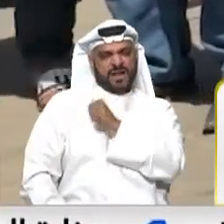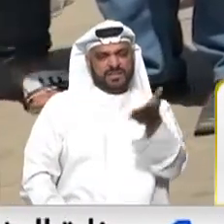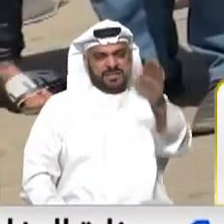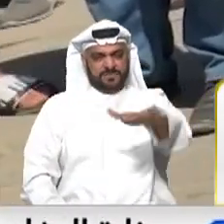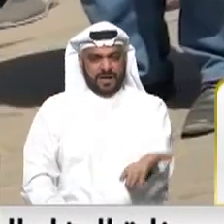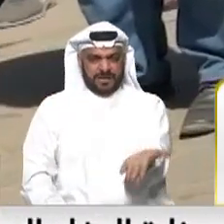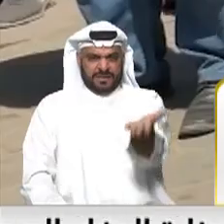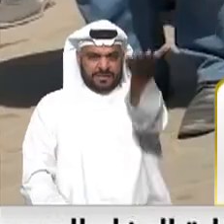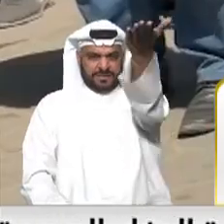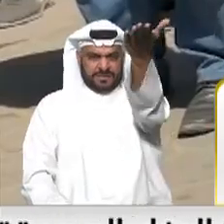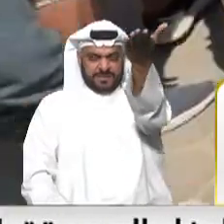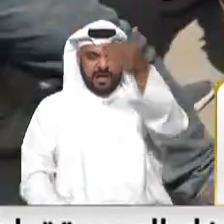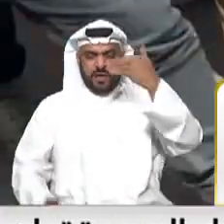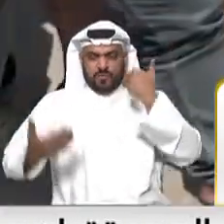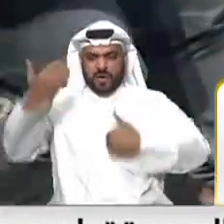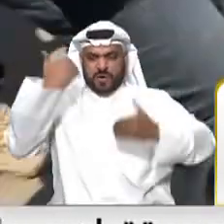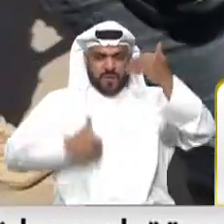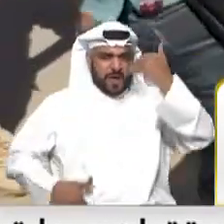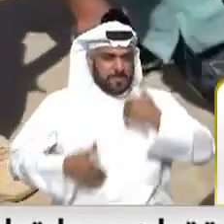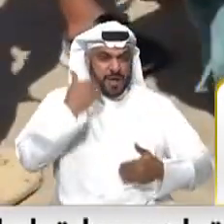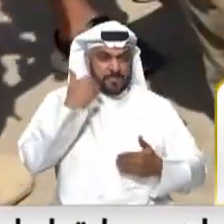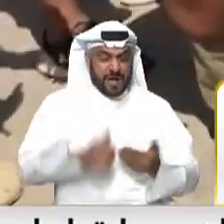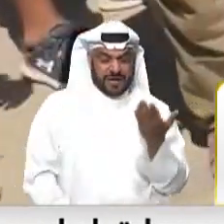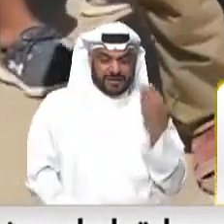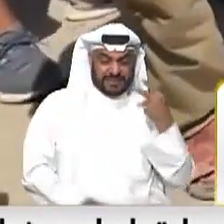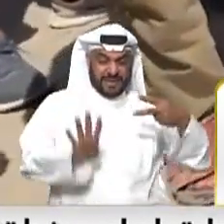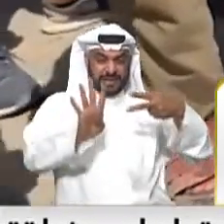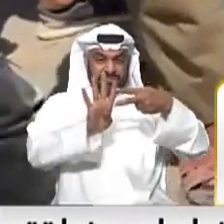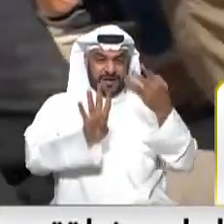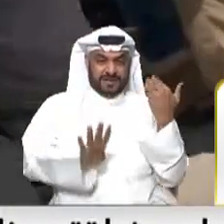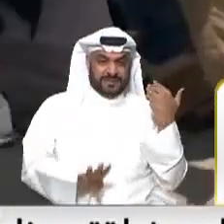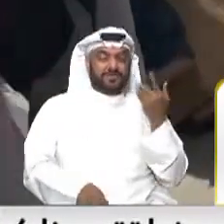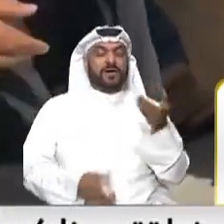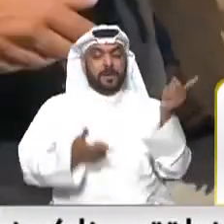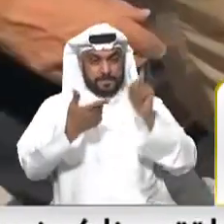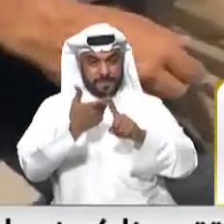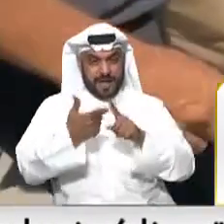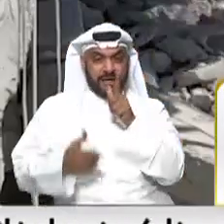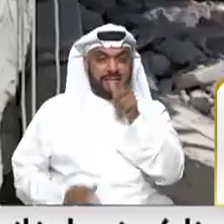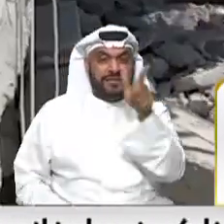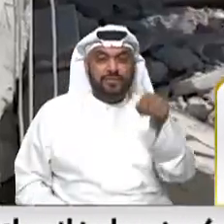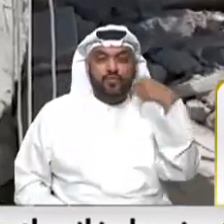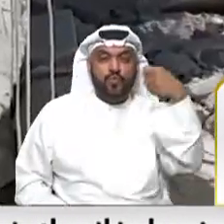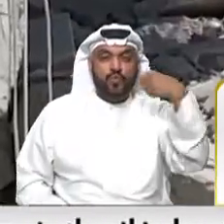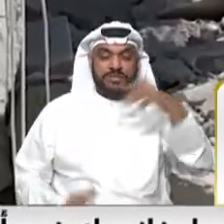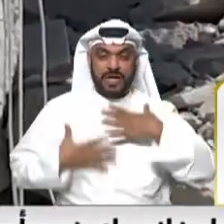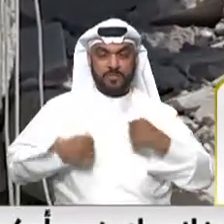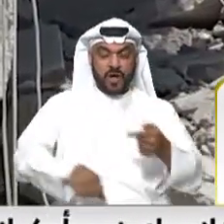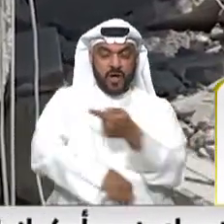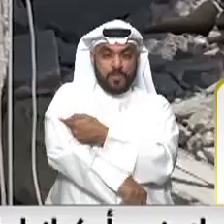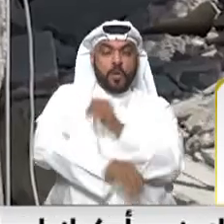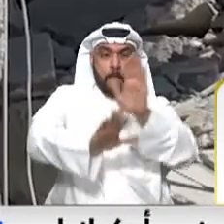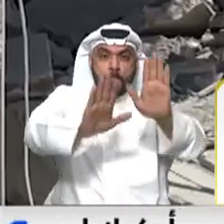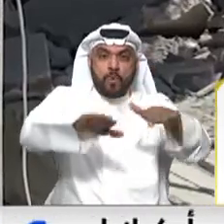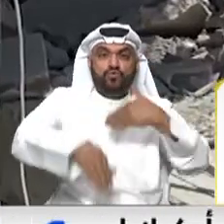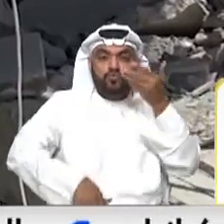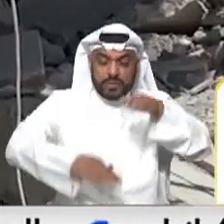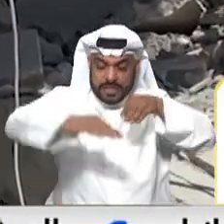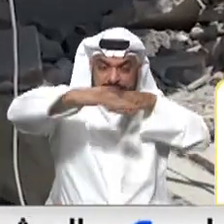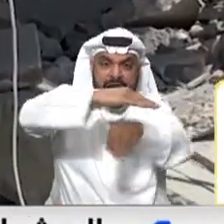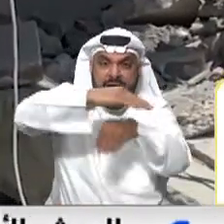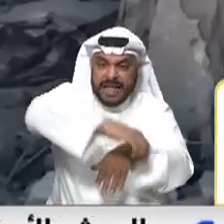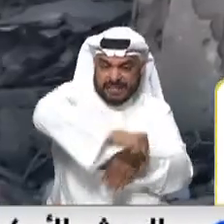120 آخرون خلال الساعات الماضية. كما وأشارت وزارة الصحة إلى أنه لا يزال عددا من الضحايا تحت